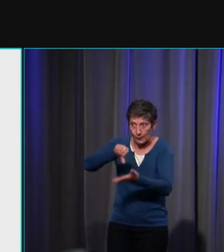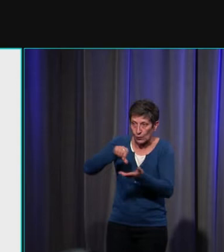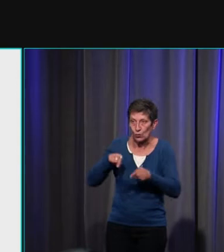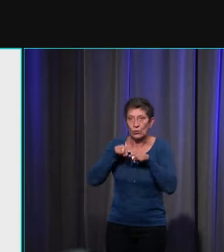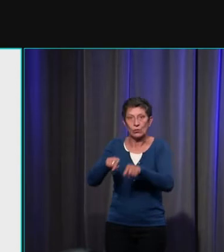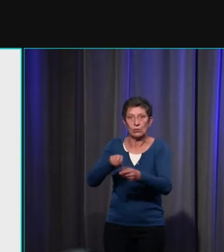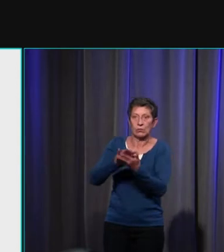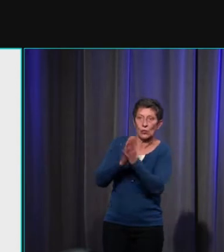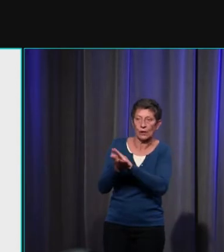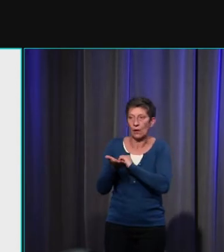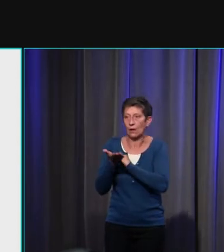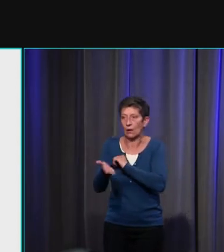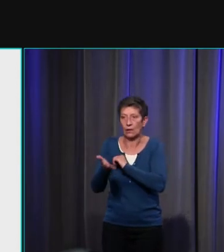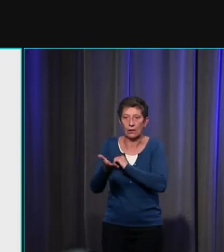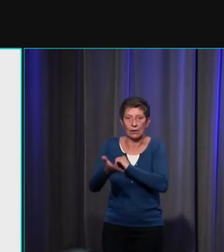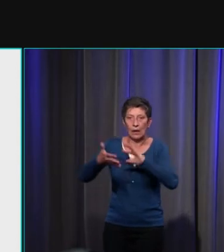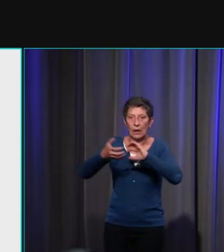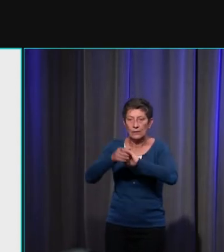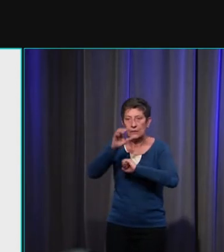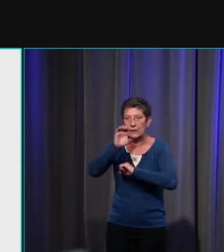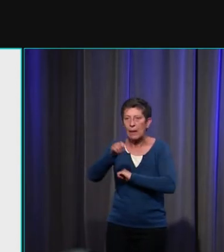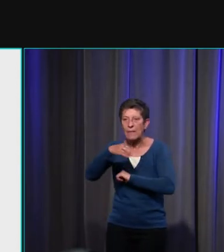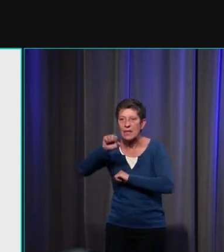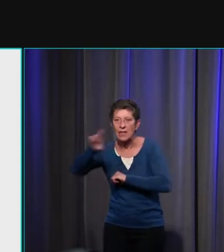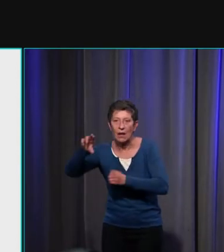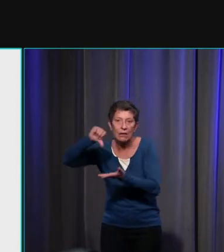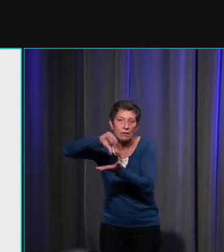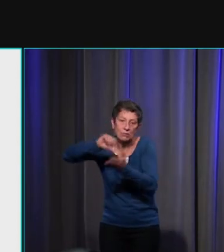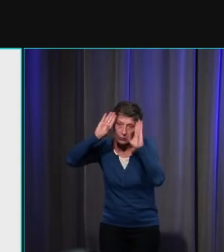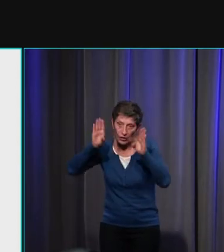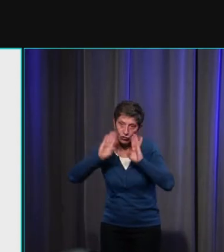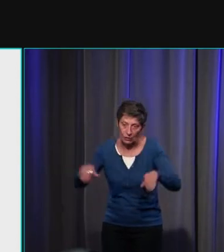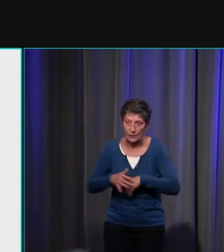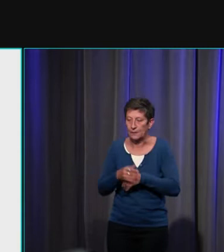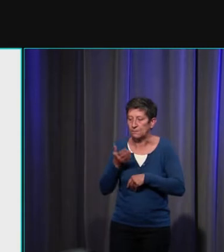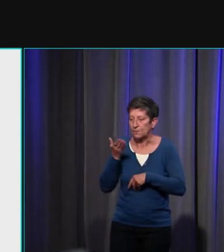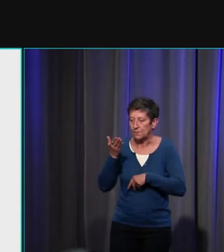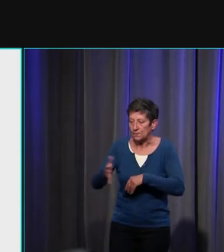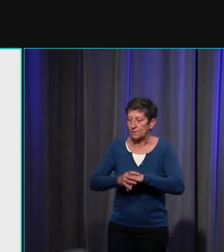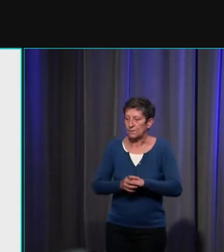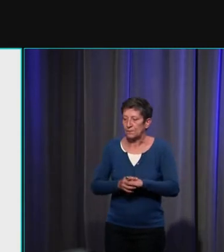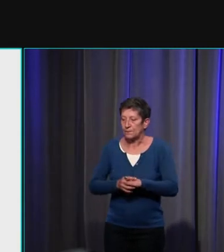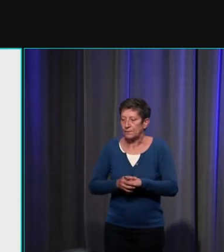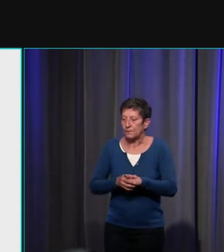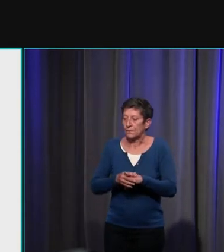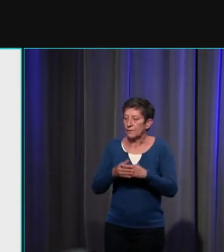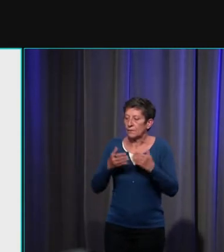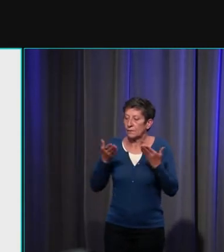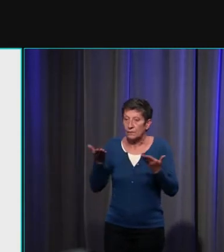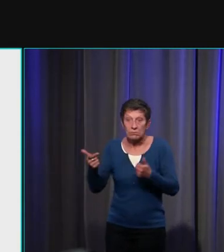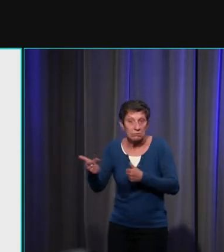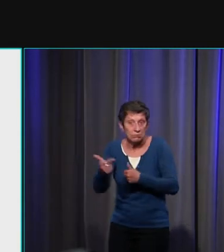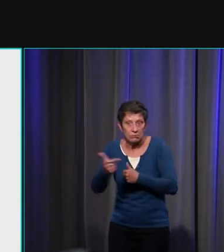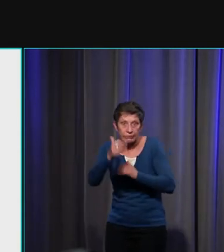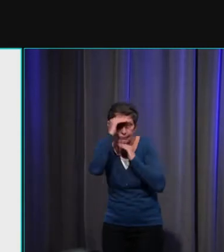devient ami de l'émir du caire en ayyoubides en descendant de saladin et ils ont en particulier une passion commune